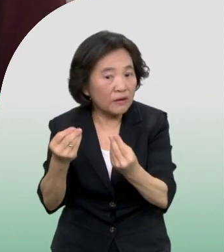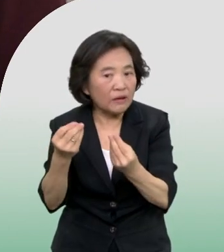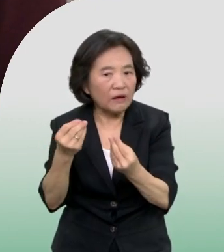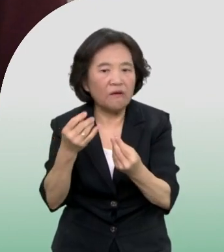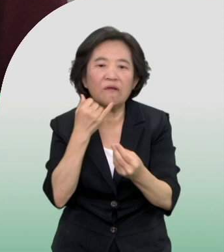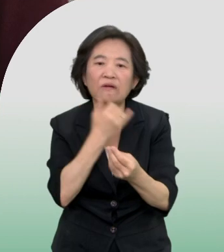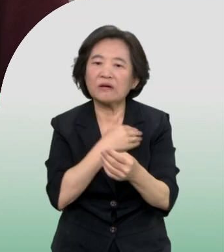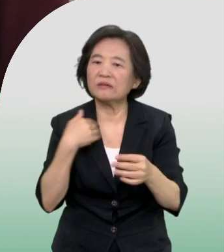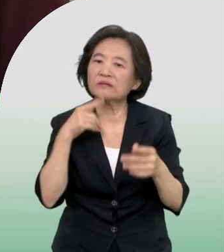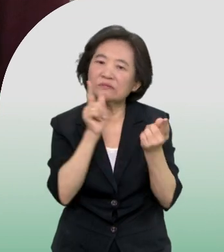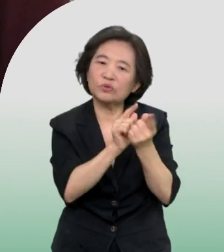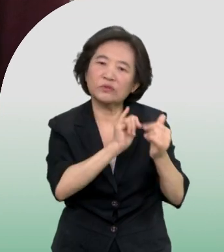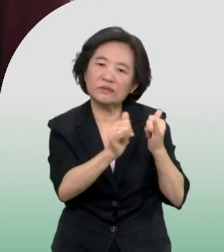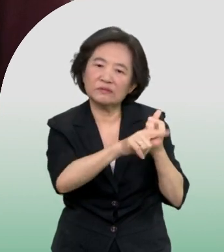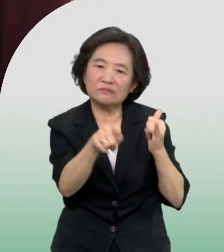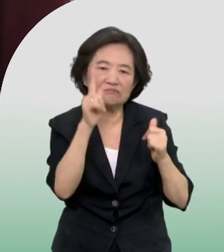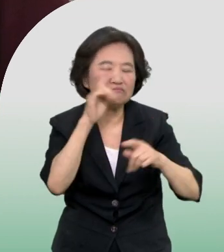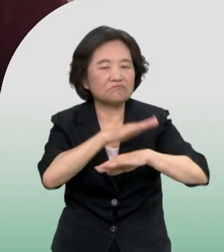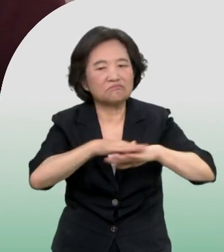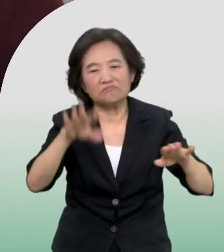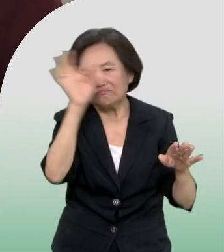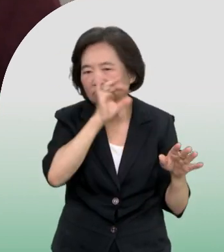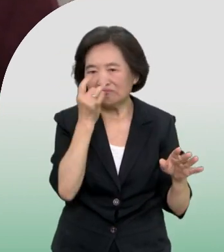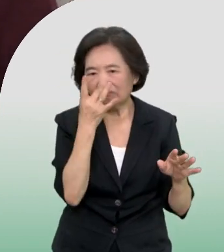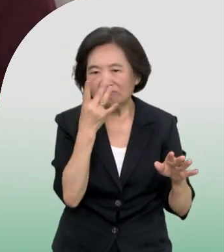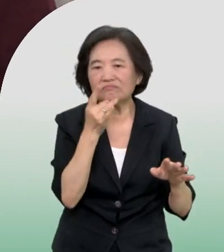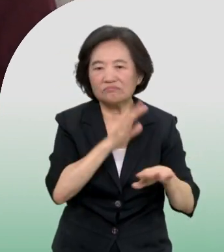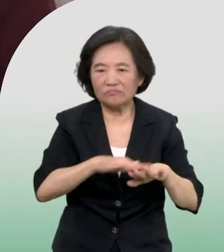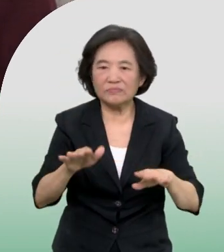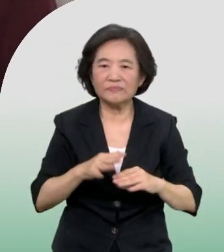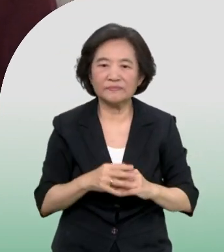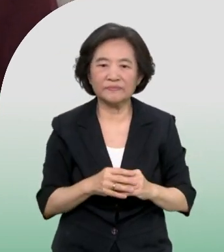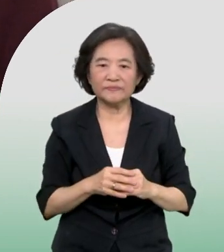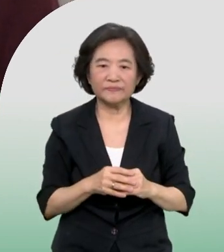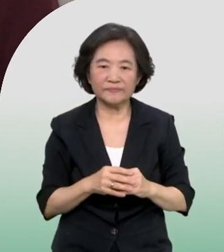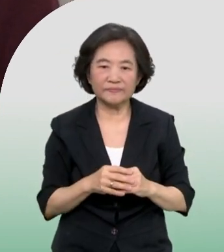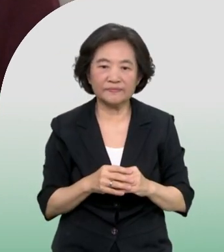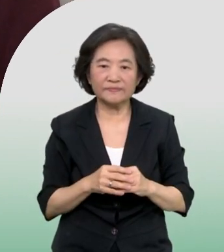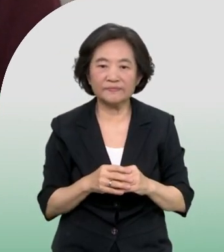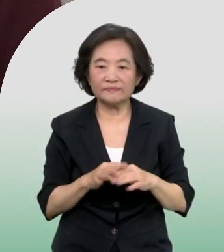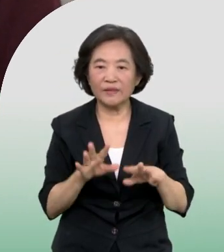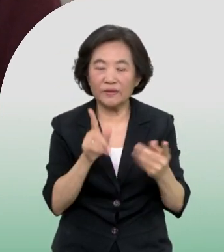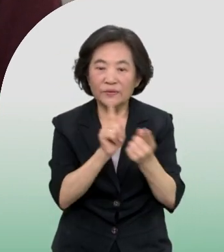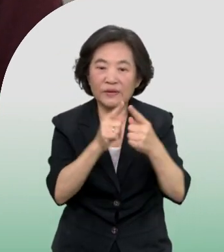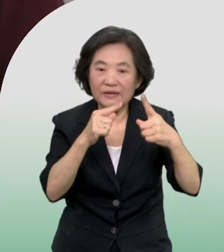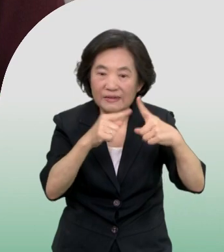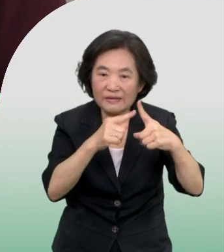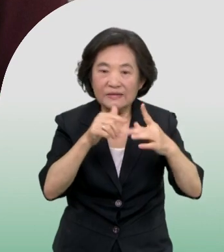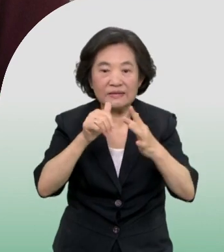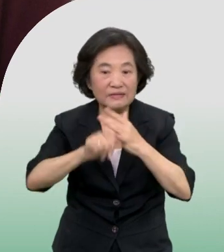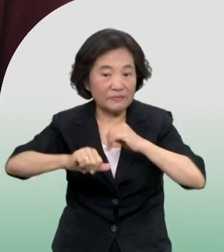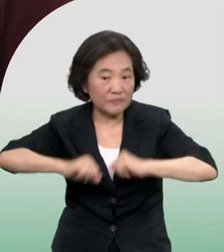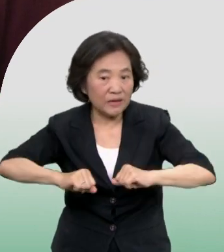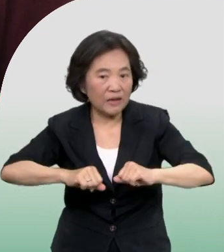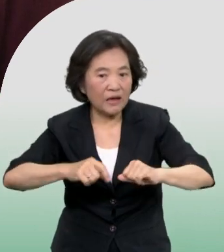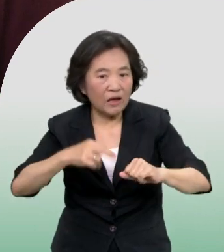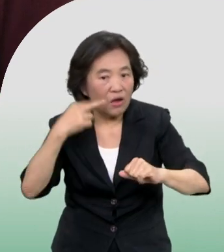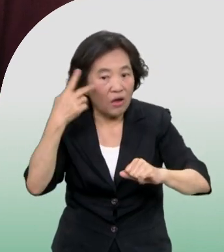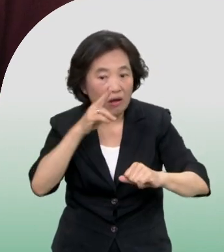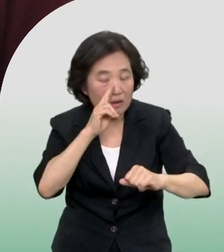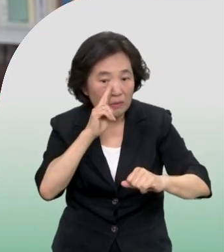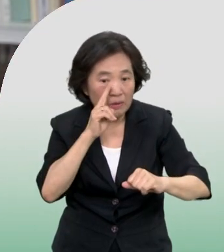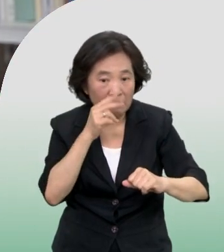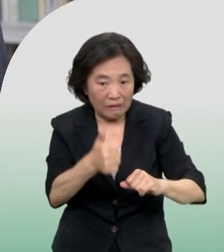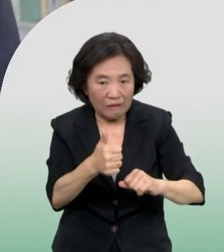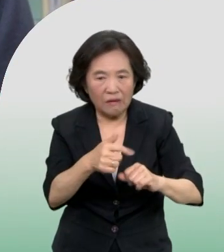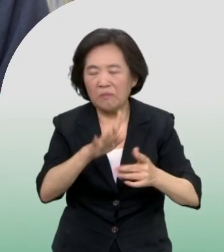都平衡的世界哈，贵的会倾斜哈，其实对人类的生存是一个过大的挑